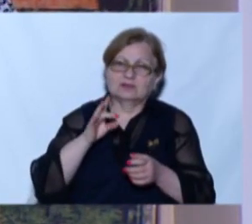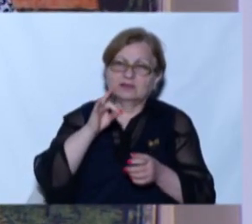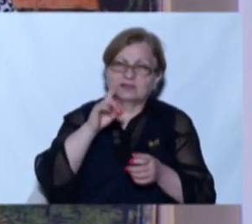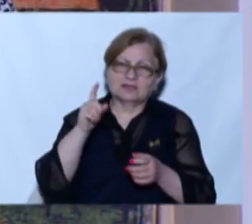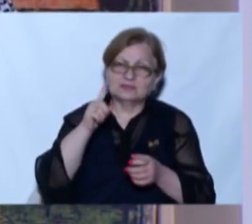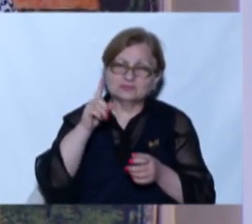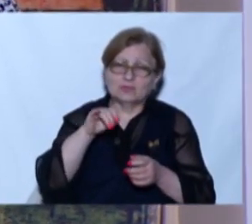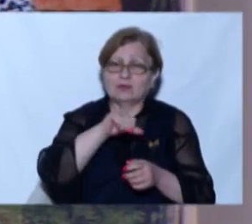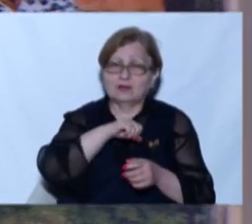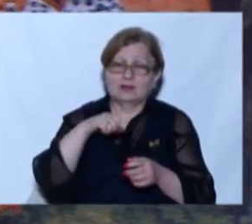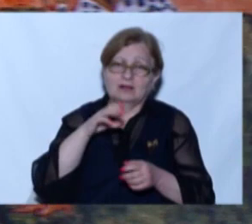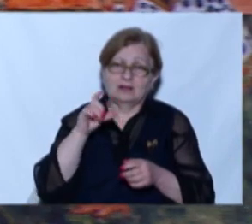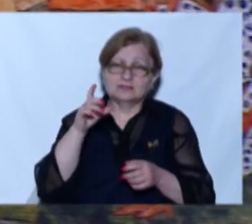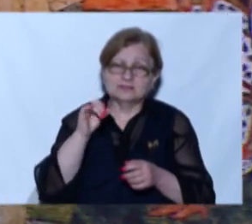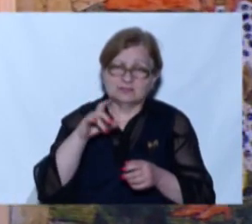ესაძეც გამხდარა.